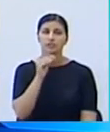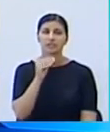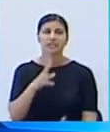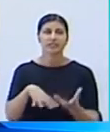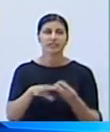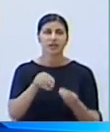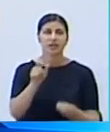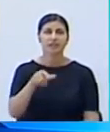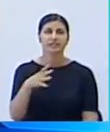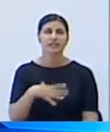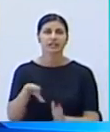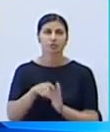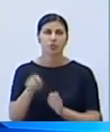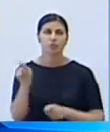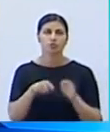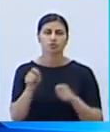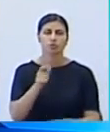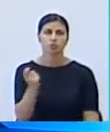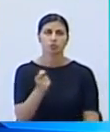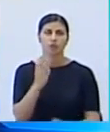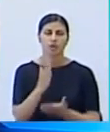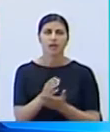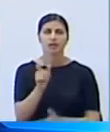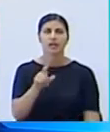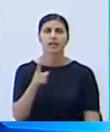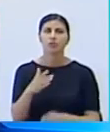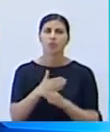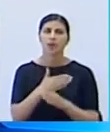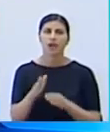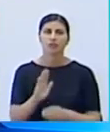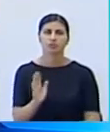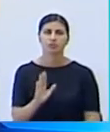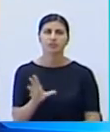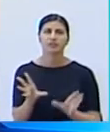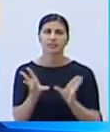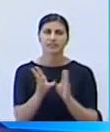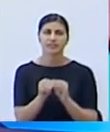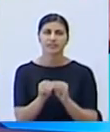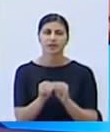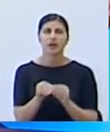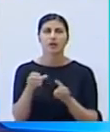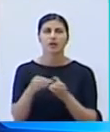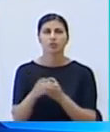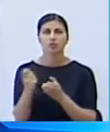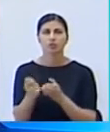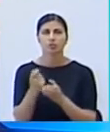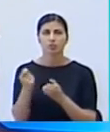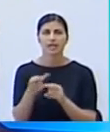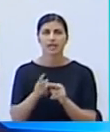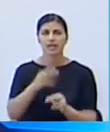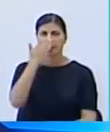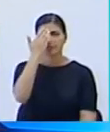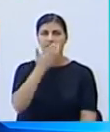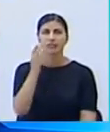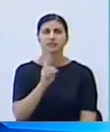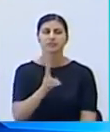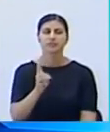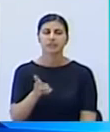ეთნოსი საქართველოსი არის ეროვნული უმცირესობა. რატომ არ მიჯნავთ ერთმანეთისაგან ეთნიკურ უმცირესობას, ანუ იმ ხალხს,